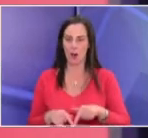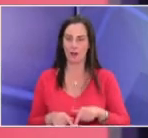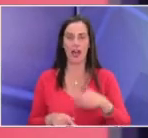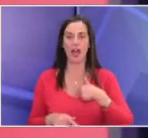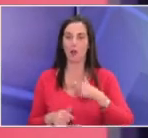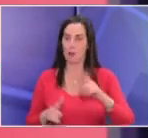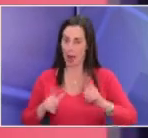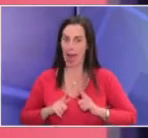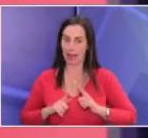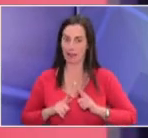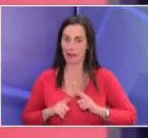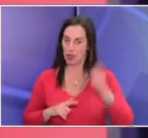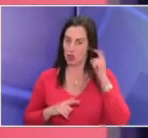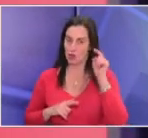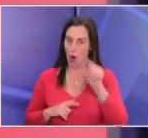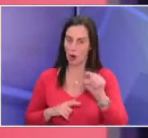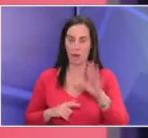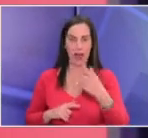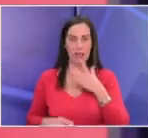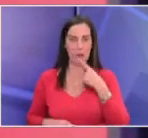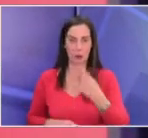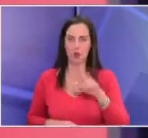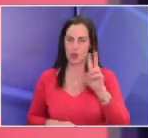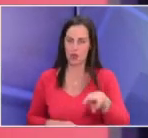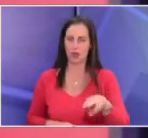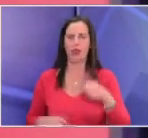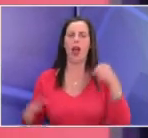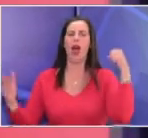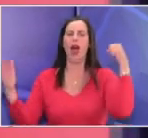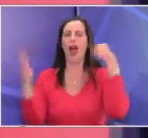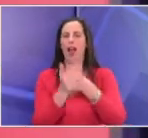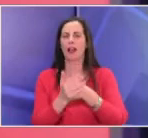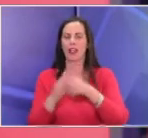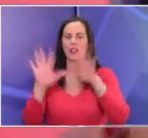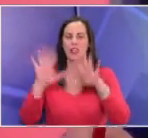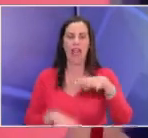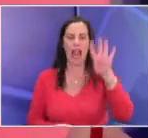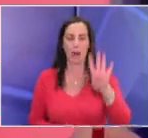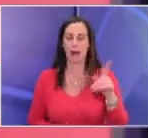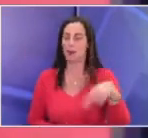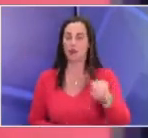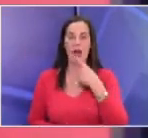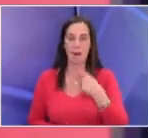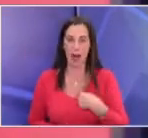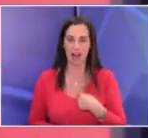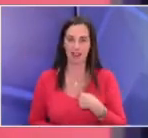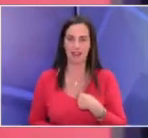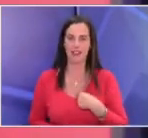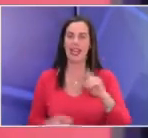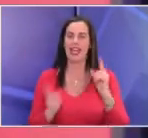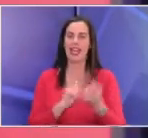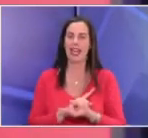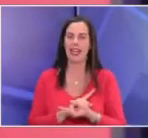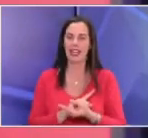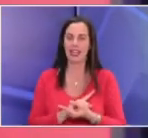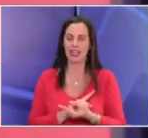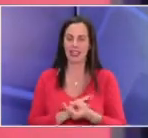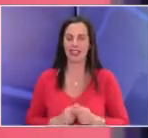מתורה. מה, 120 אלף ללמוד מוזיקה, לעשות תואר במוזיקה, או שום, כל תואר אחר שאתה עושה